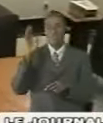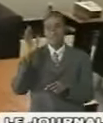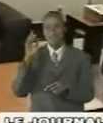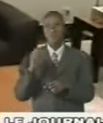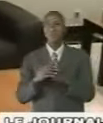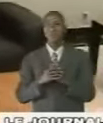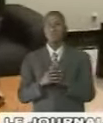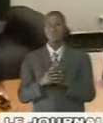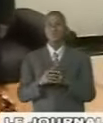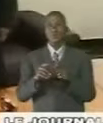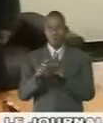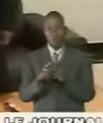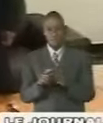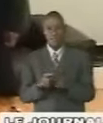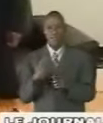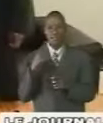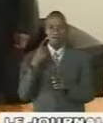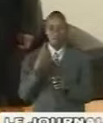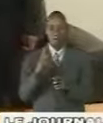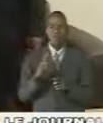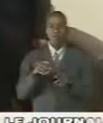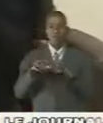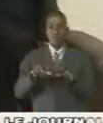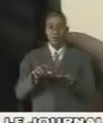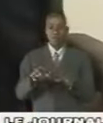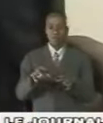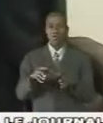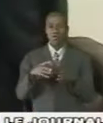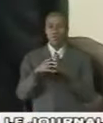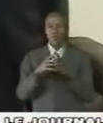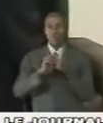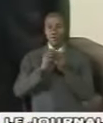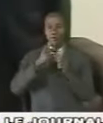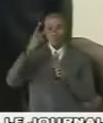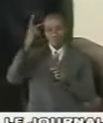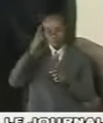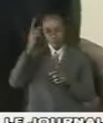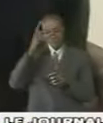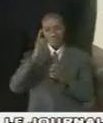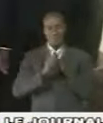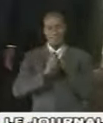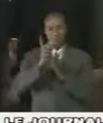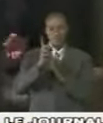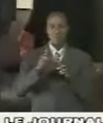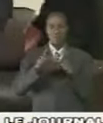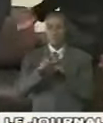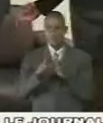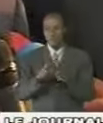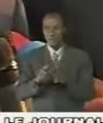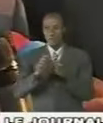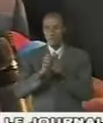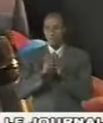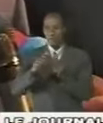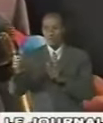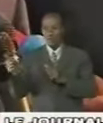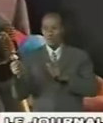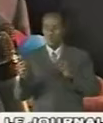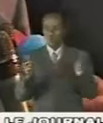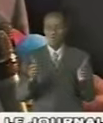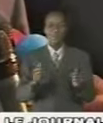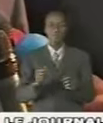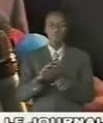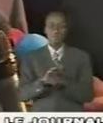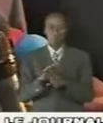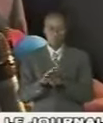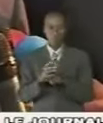l'aspect politique et culturel, bien sûr, qui est important, de donner l'agissement vers la sphère, disons, que économique, donc de cette